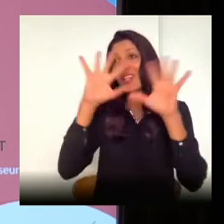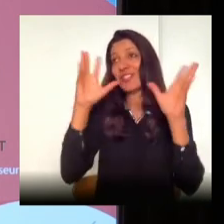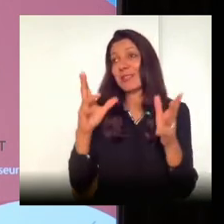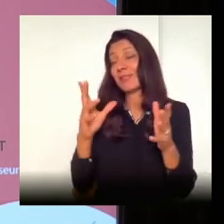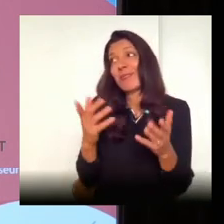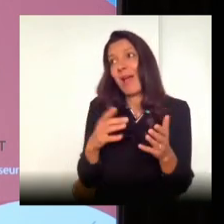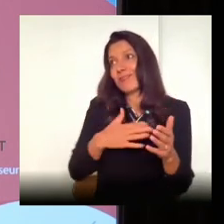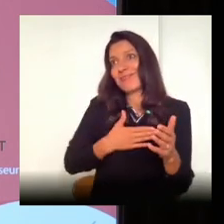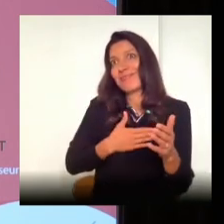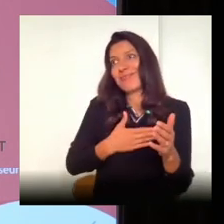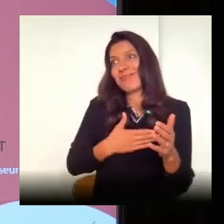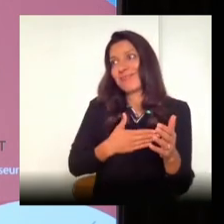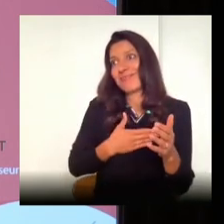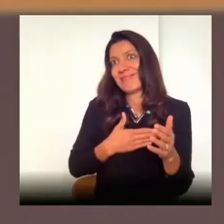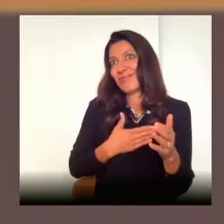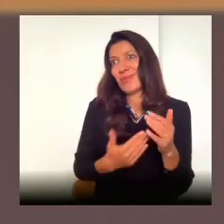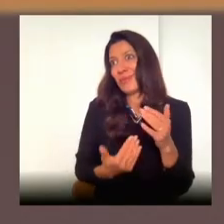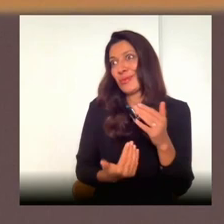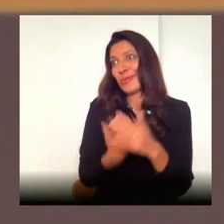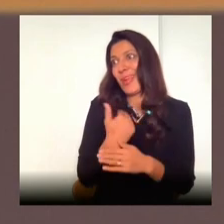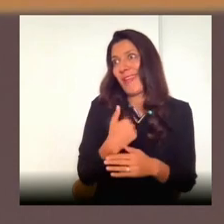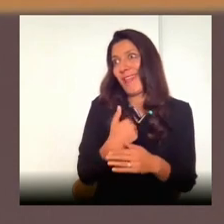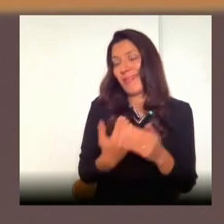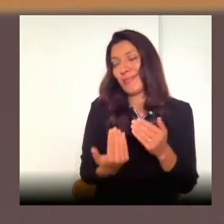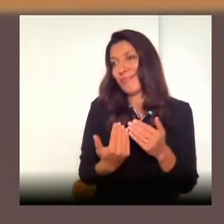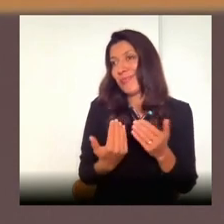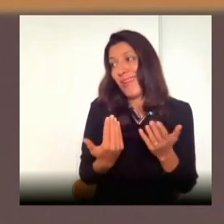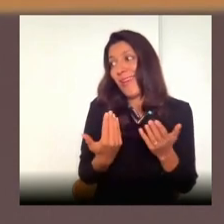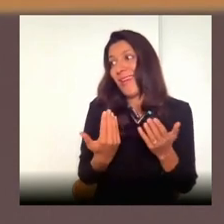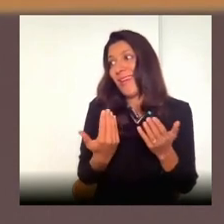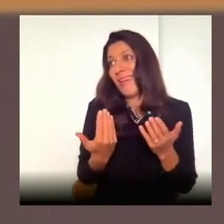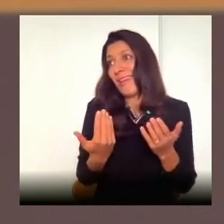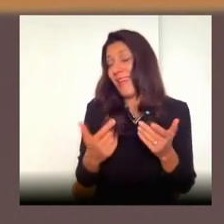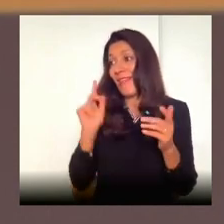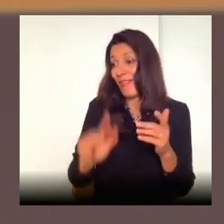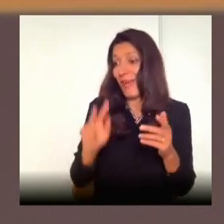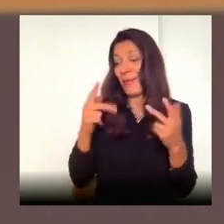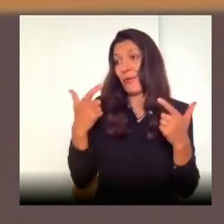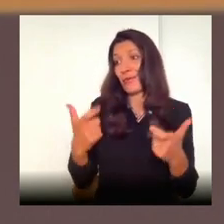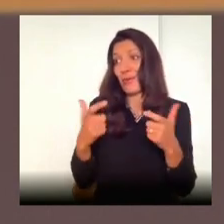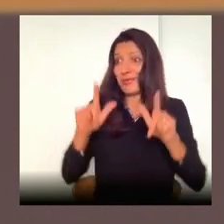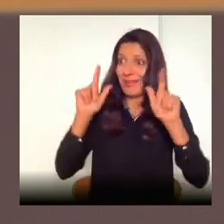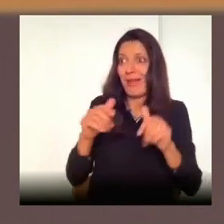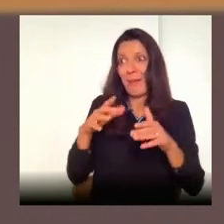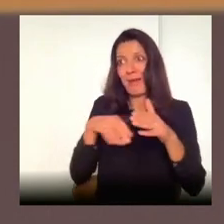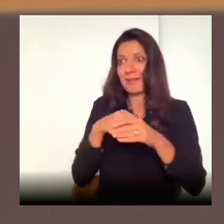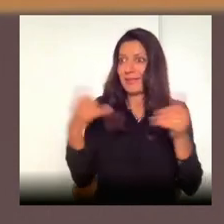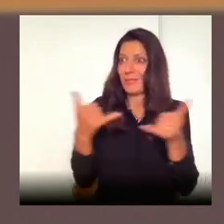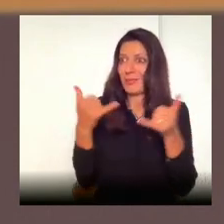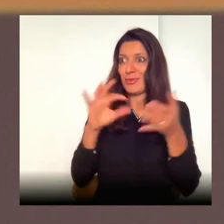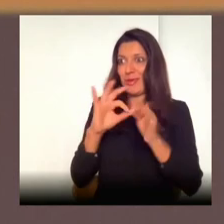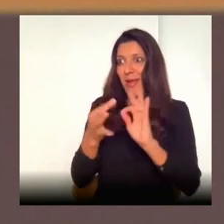donc, je pense que ça va être une véritable chance de pouvoir être présent et de mettre en